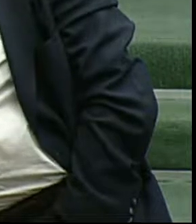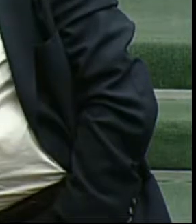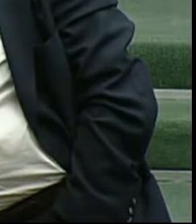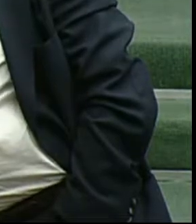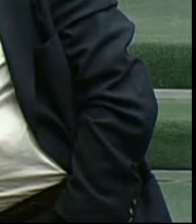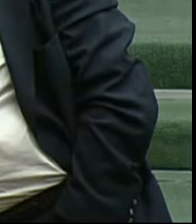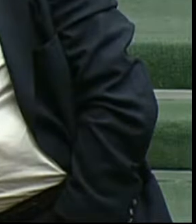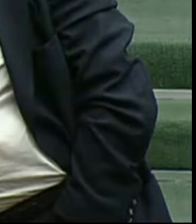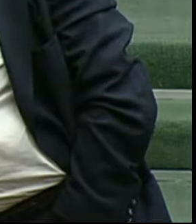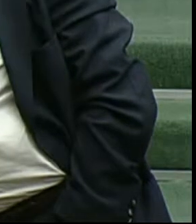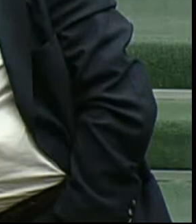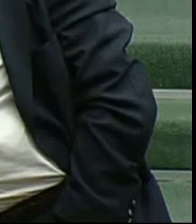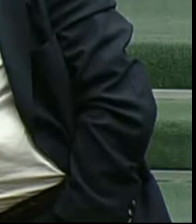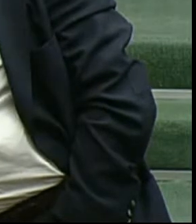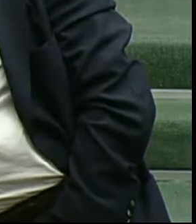Wahlhelfer